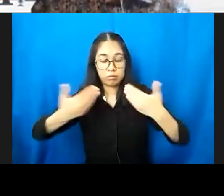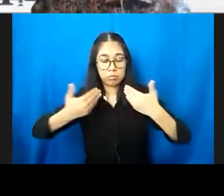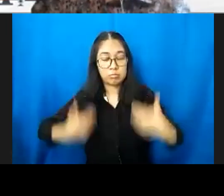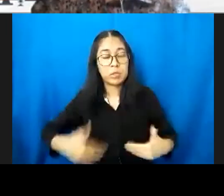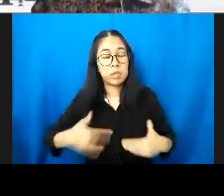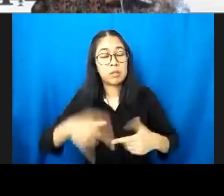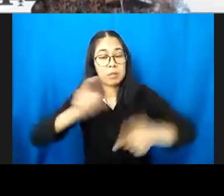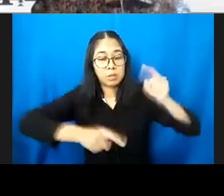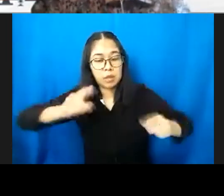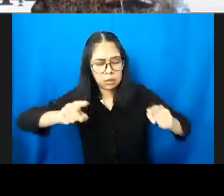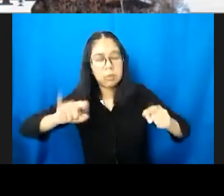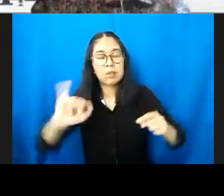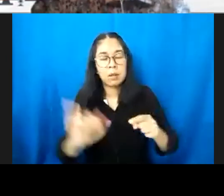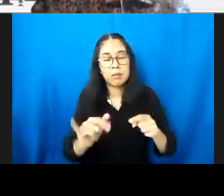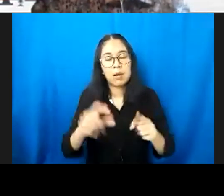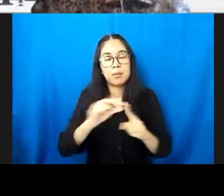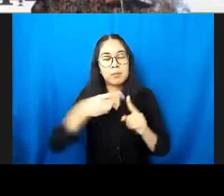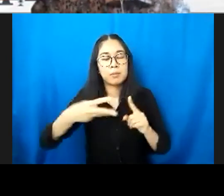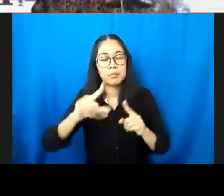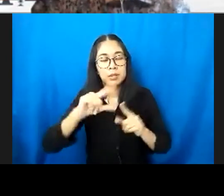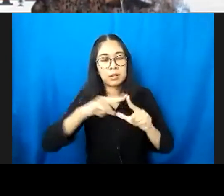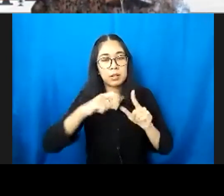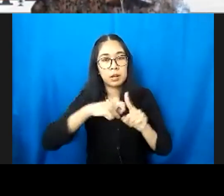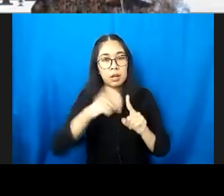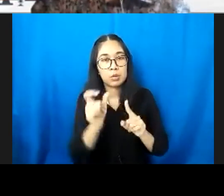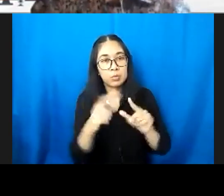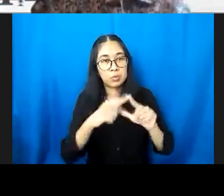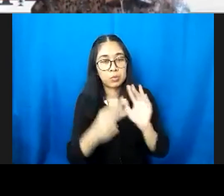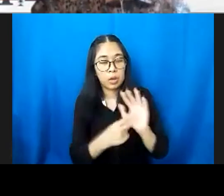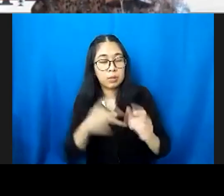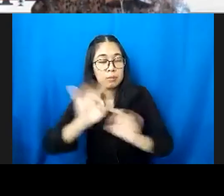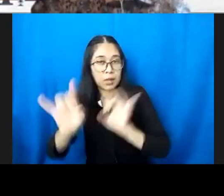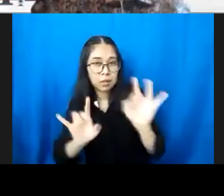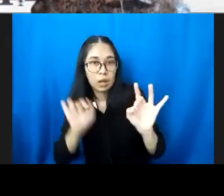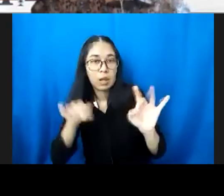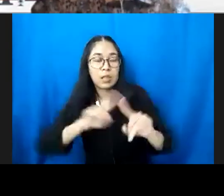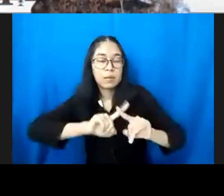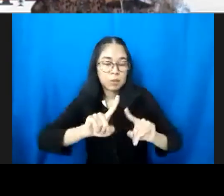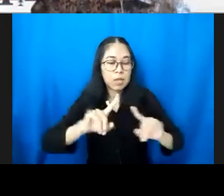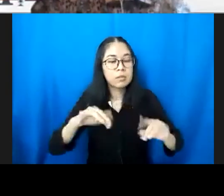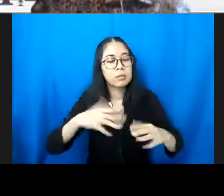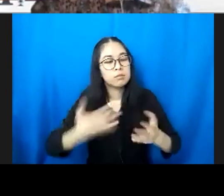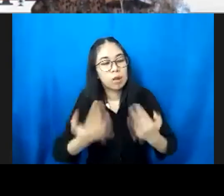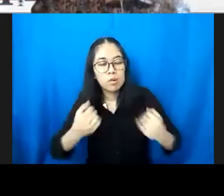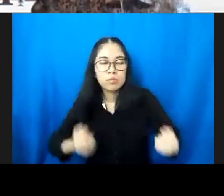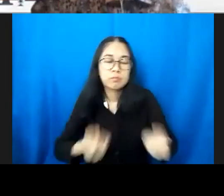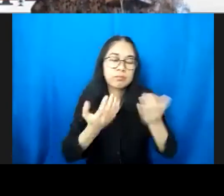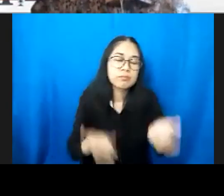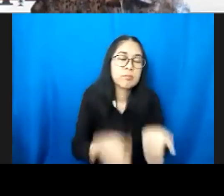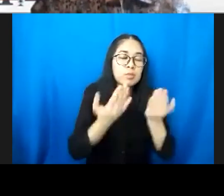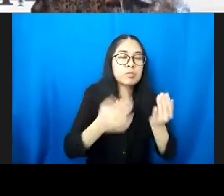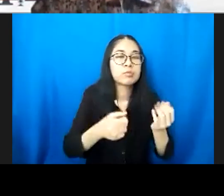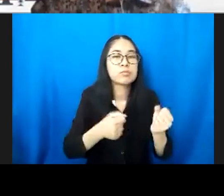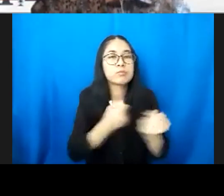juga berbeda, namun tetap saja membangun kebersamaan, koordinasi, integrasi, konvergensi, dan